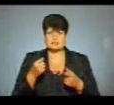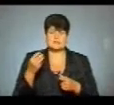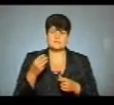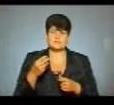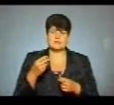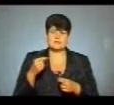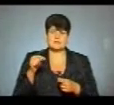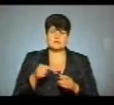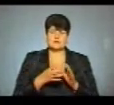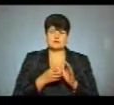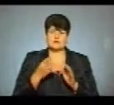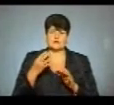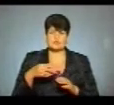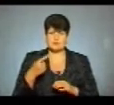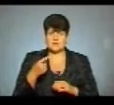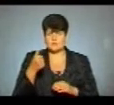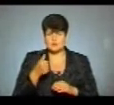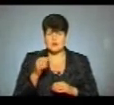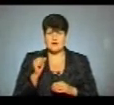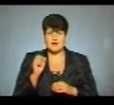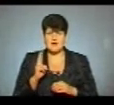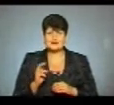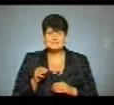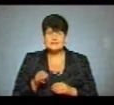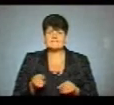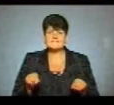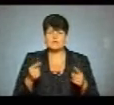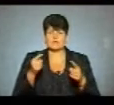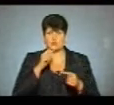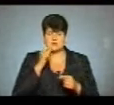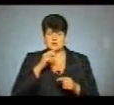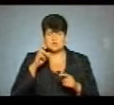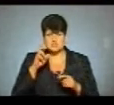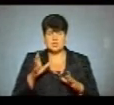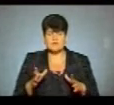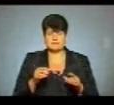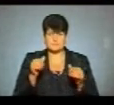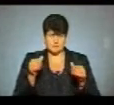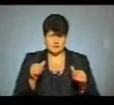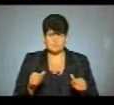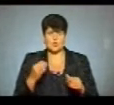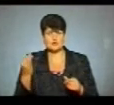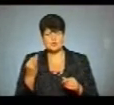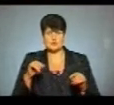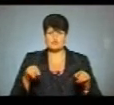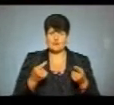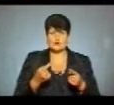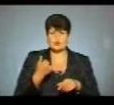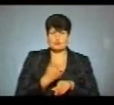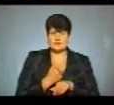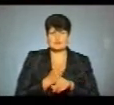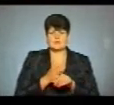30 серпня 1941 року акт відновлення української держави. На банерах інформація про передумови та історію створення, основні